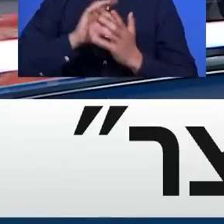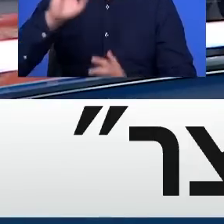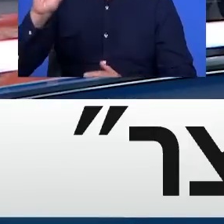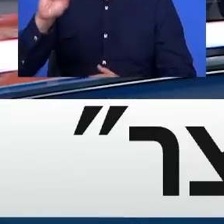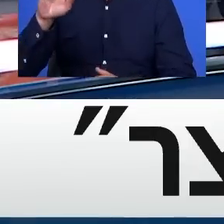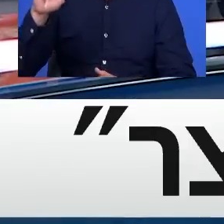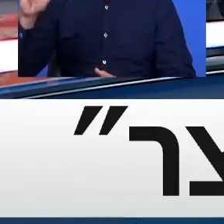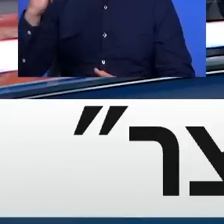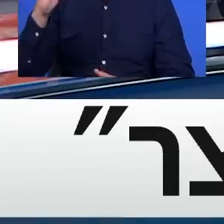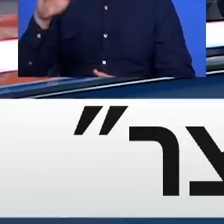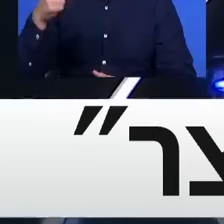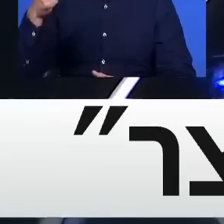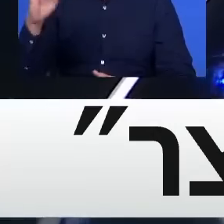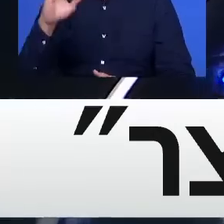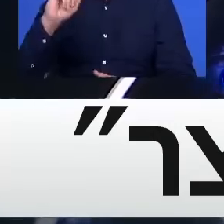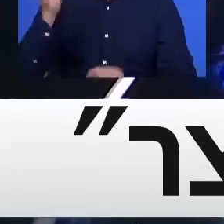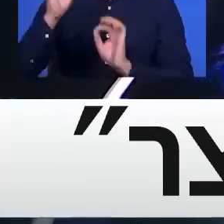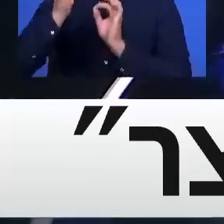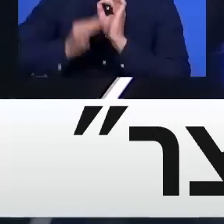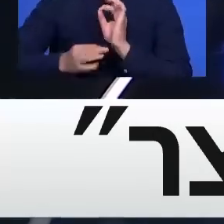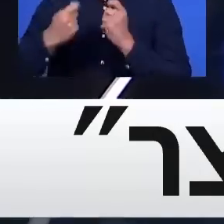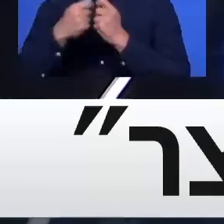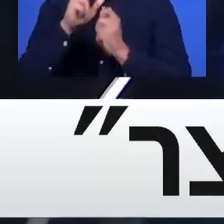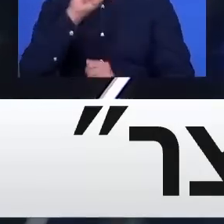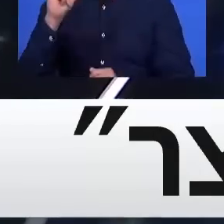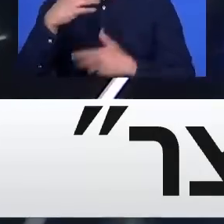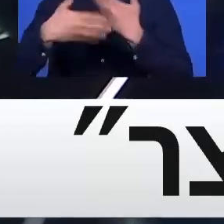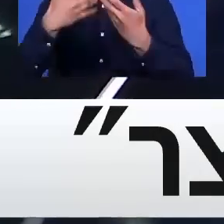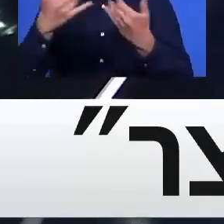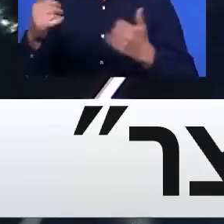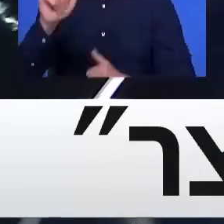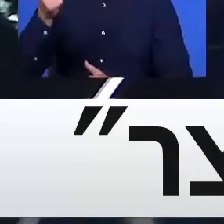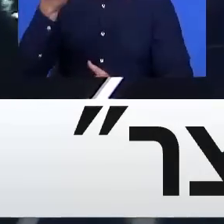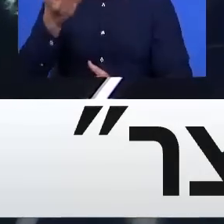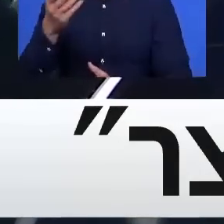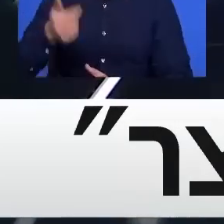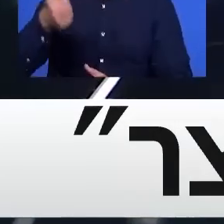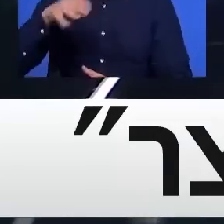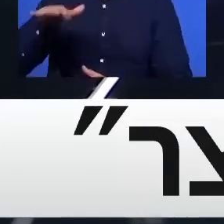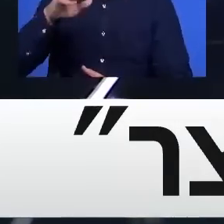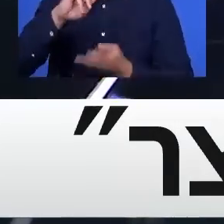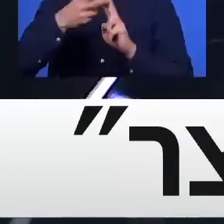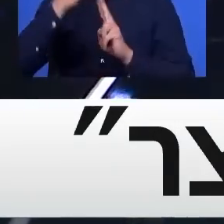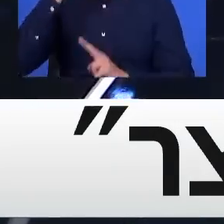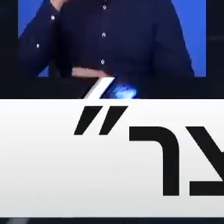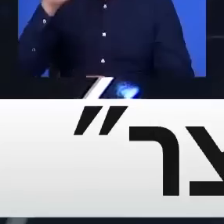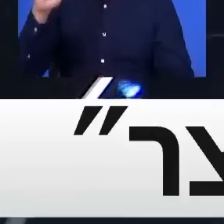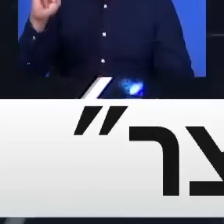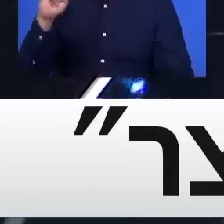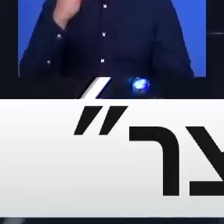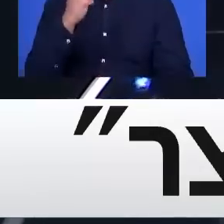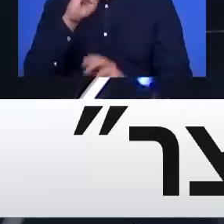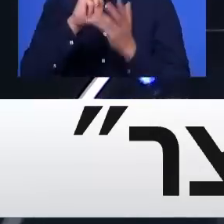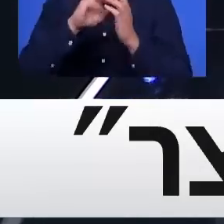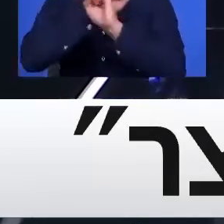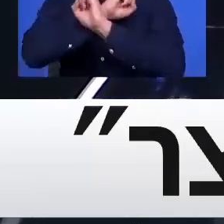קייס וגילי כהן, עם כל הפרטים בעניין הזה וההיפתחויות. מתחילים בך, ראש תחום העולם הערבי רועי קייס, ועם התמונות שמתפרסמות